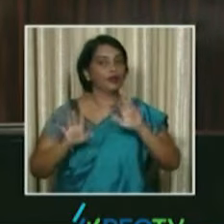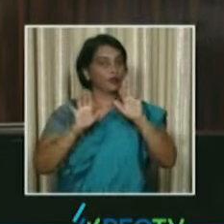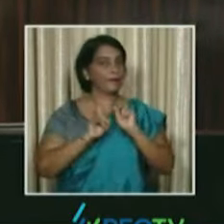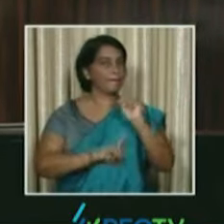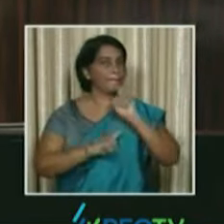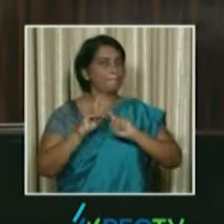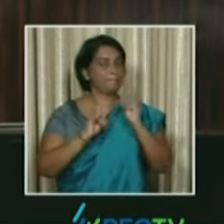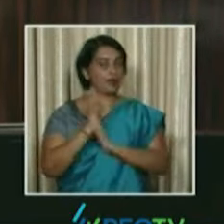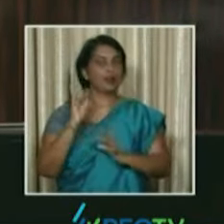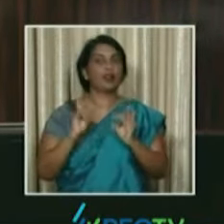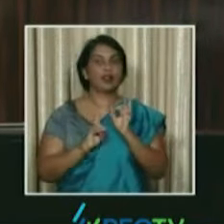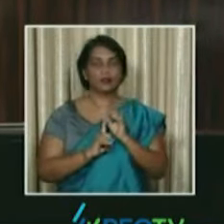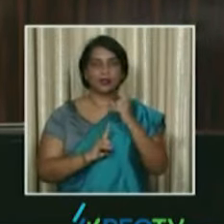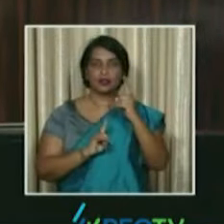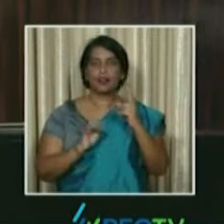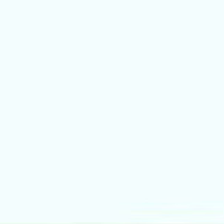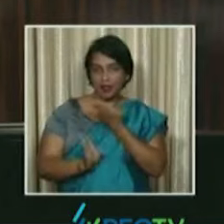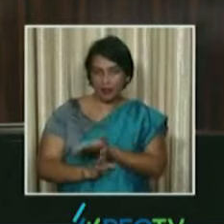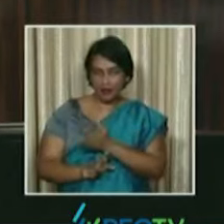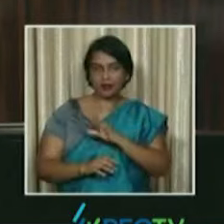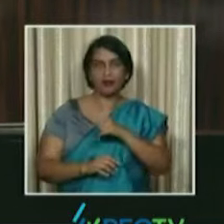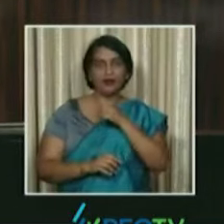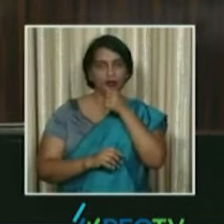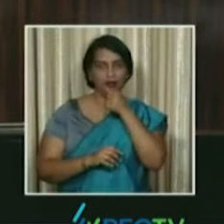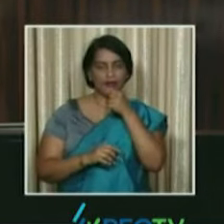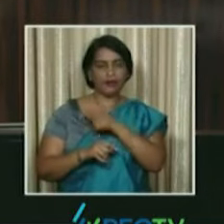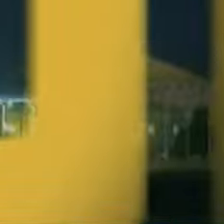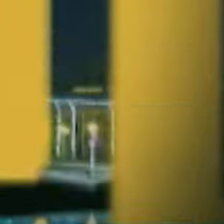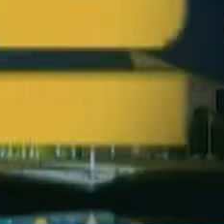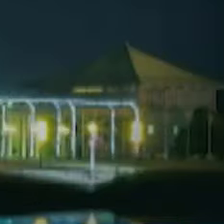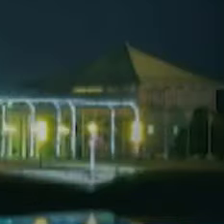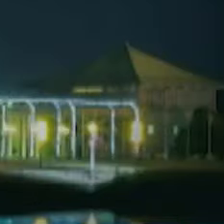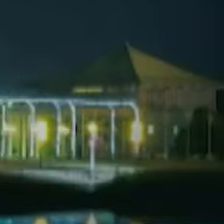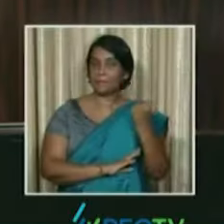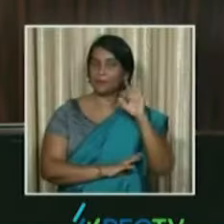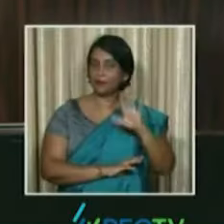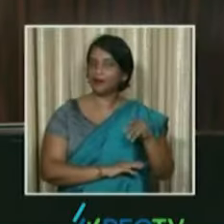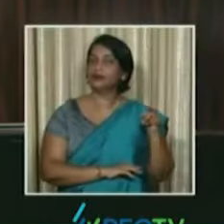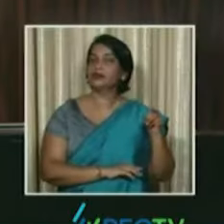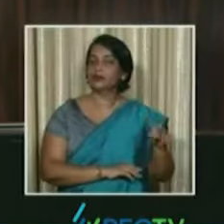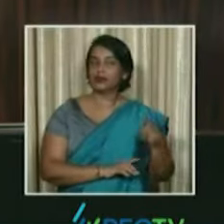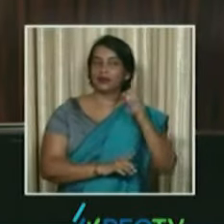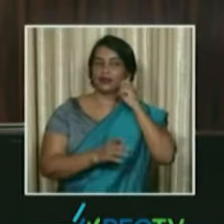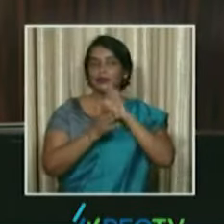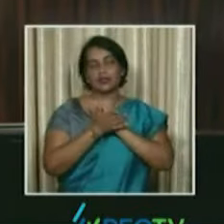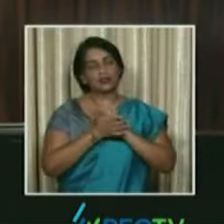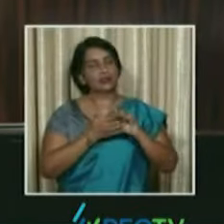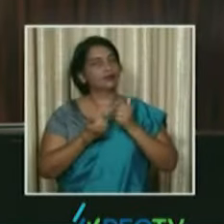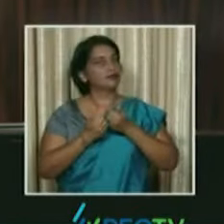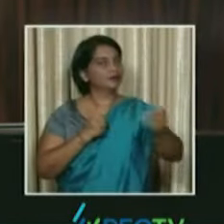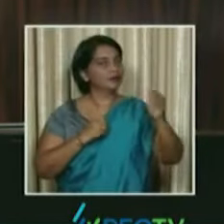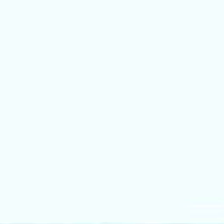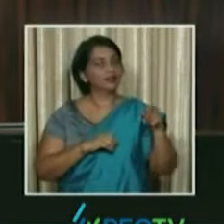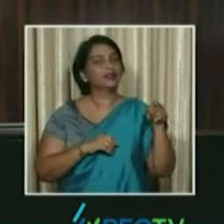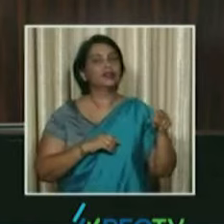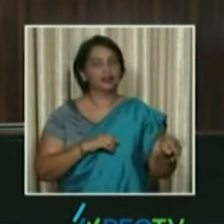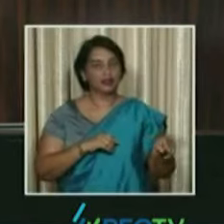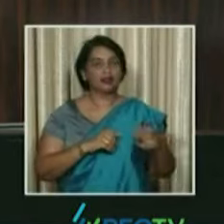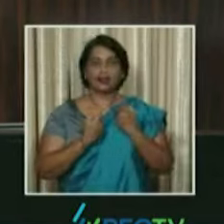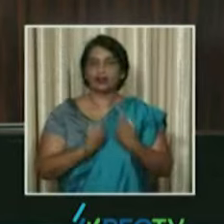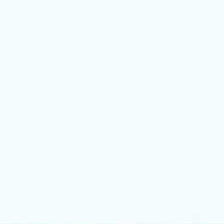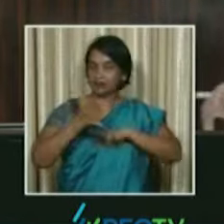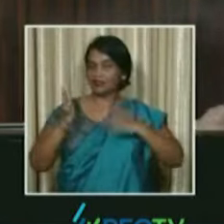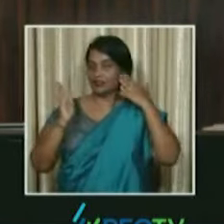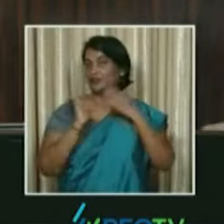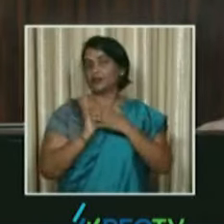පාර්ලිමේන්තුවේ මන්ත්‍රී ධුරයක පුරප්පාඩුවක් ඇති වූ බවත් පාර්ලිමේන්තුවට දැනුම් දීමට කැමැති. මහජන සාමය පවත්වාගෙන යාම සඳහා වන අවශ්‍යතාවය